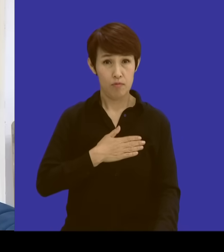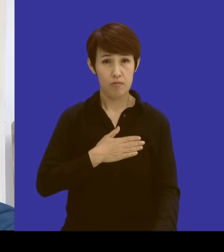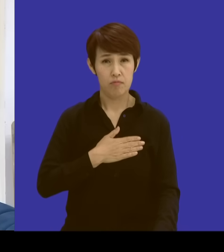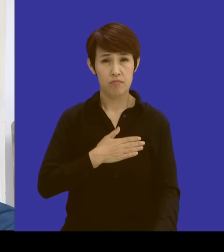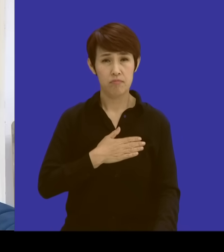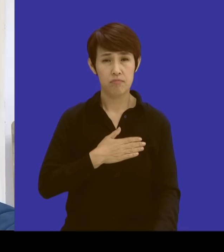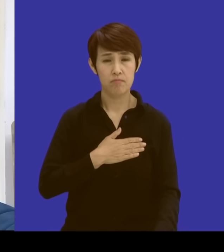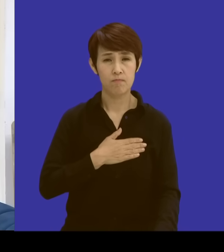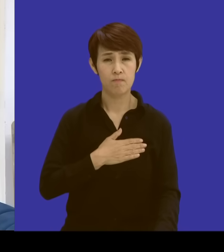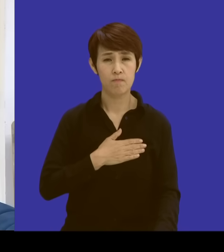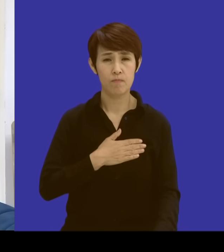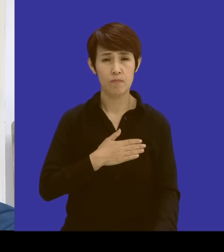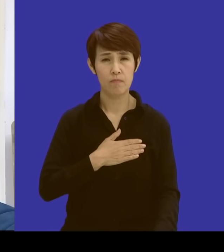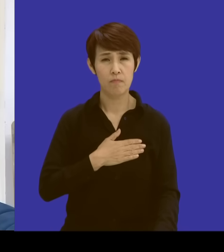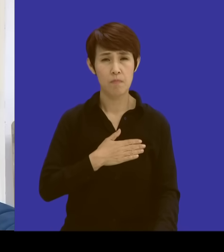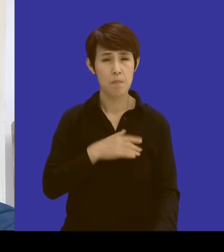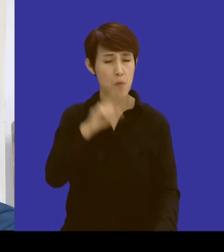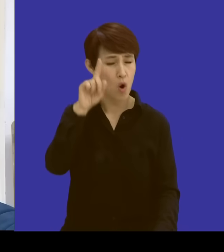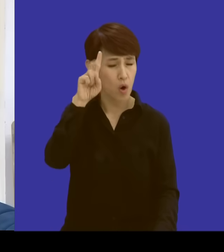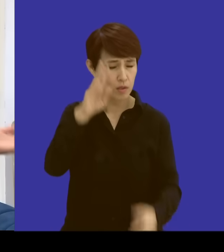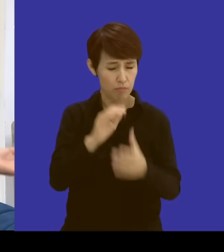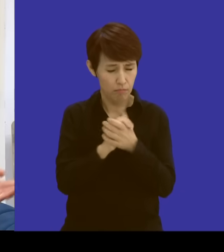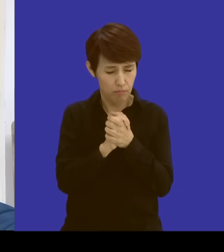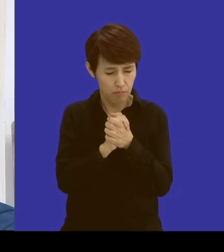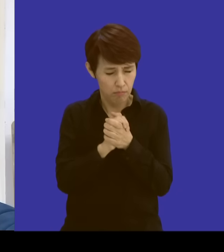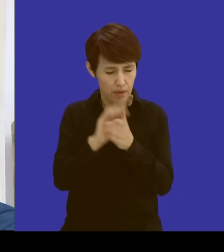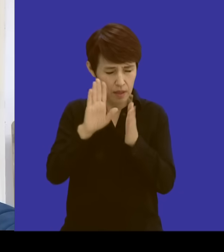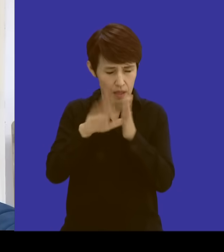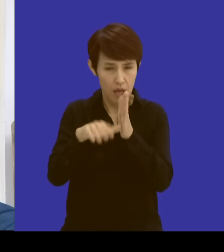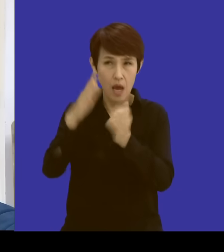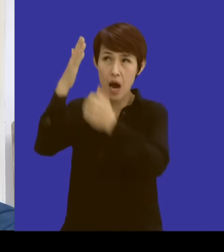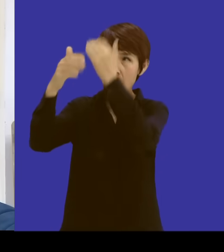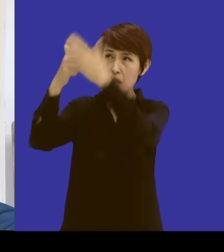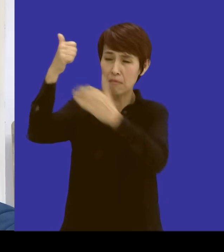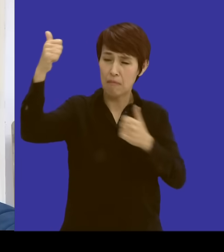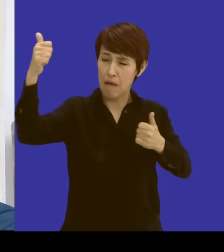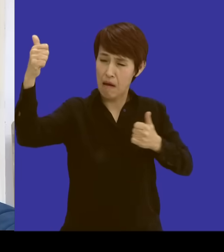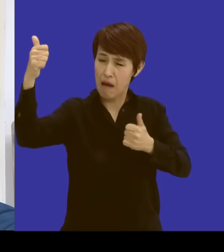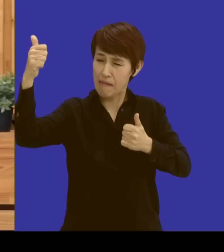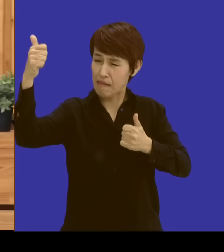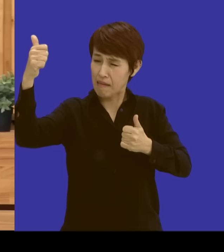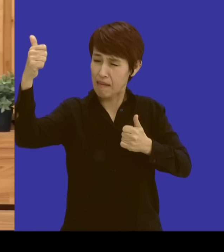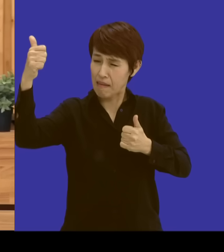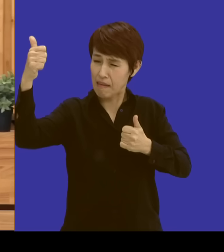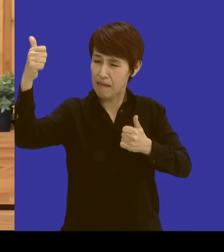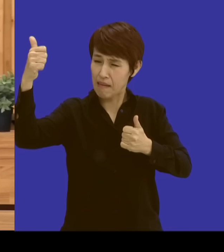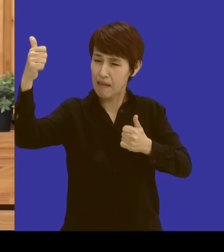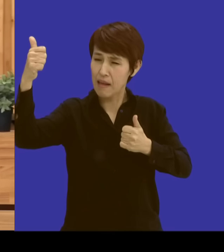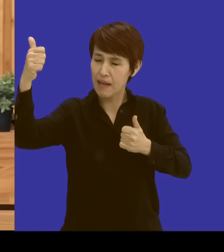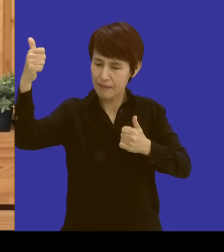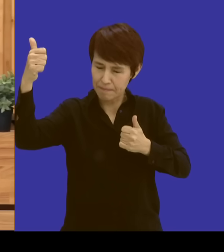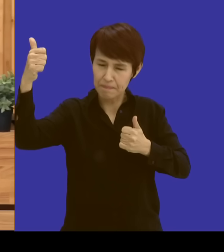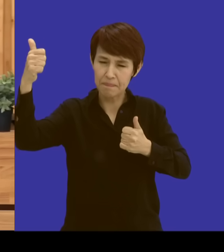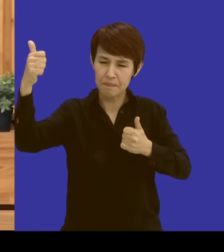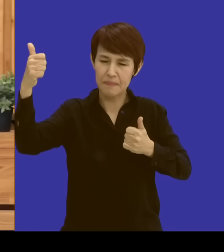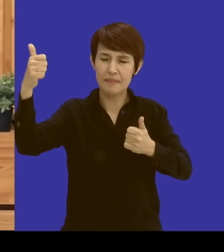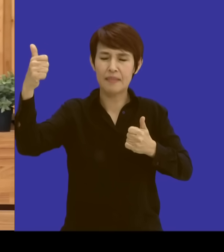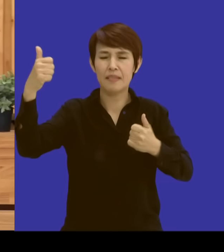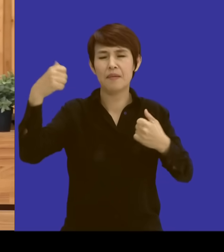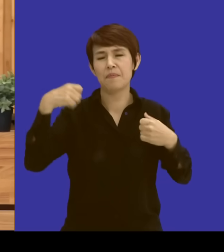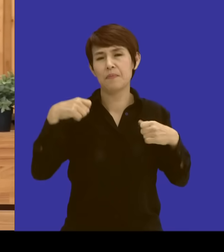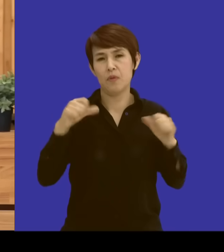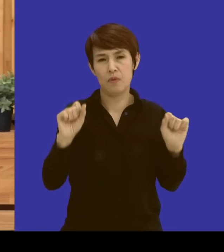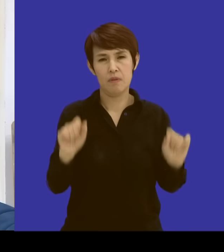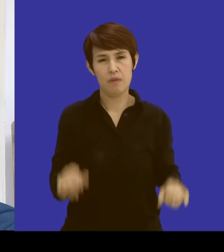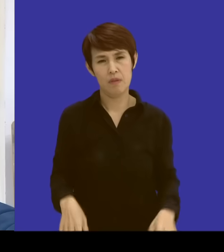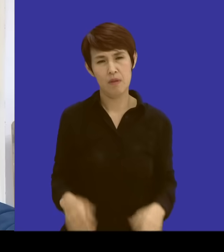왜 내가 그 내내 며칠 기도하는 동안 하나님 앞으로 가지 못하고 집에 왔어요. 네, 결국. 예, 네. 그냥 집에 왔는데 제가